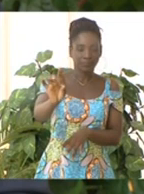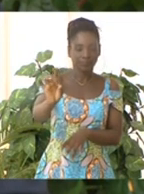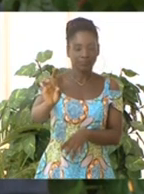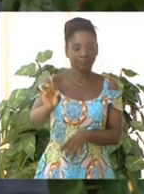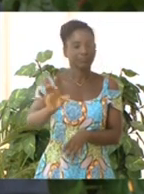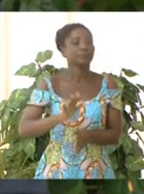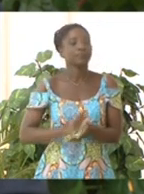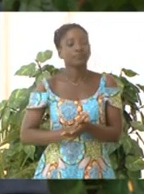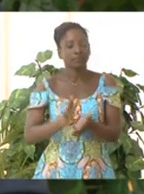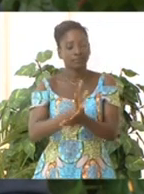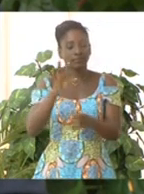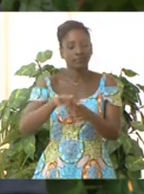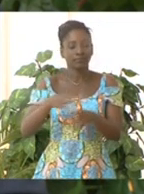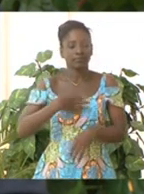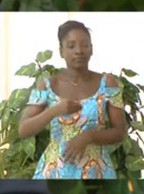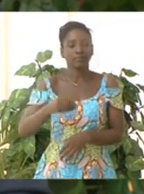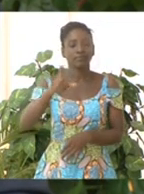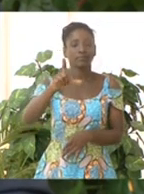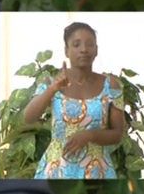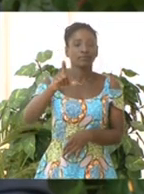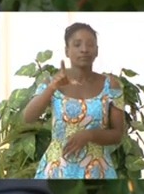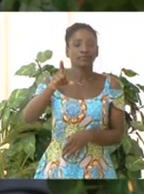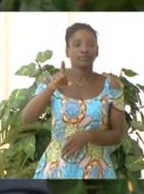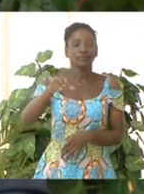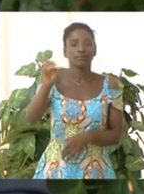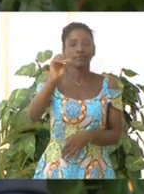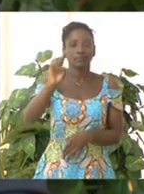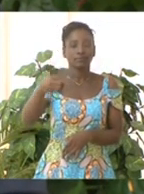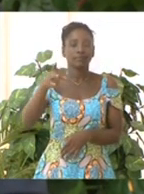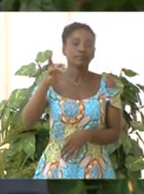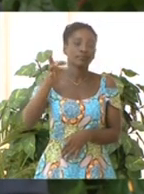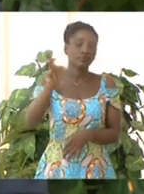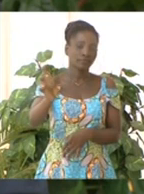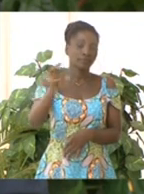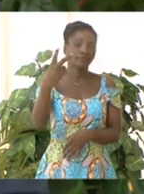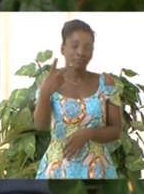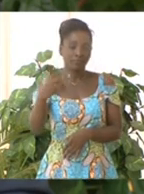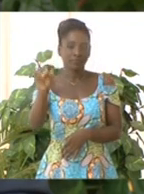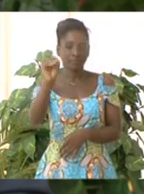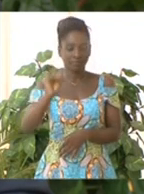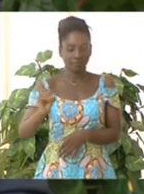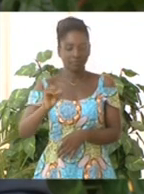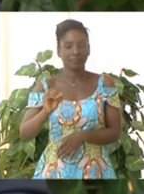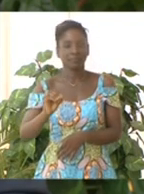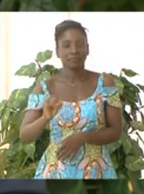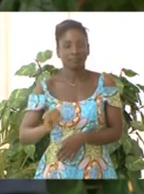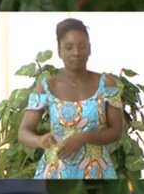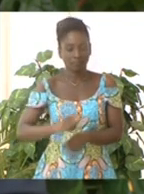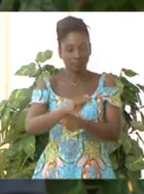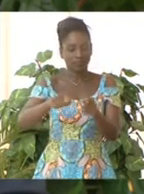Bulletin blanc, 21, soit 0,72%. Suffrage